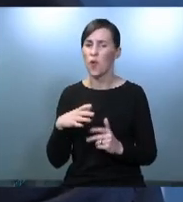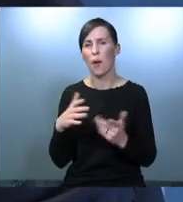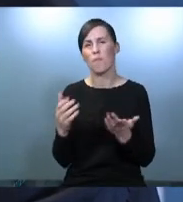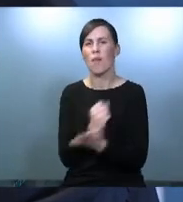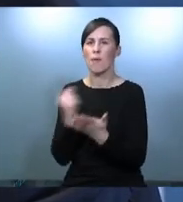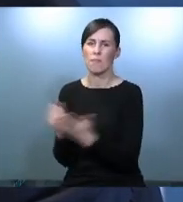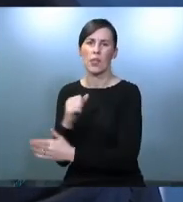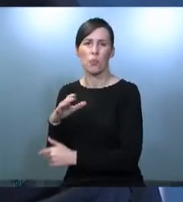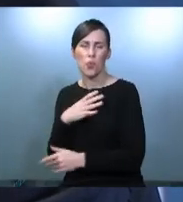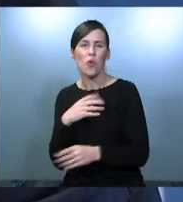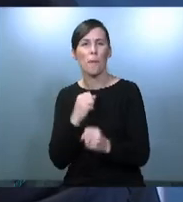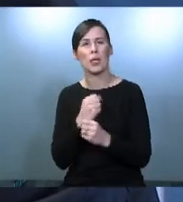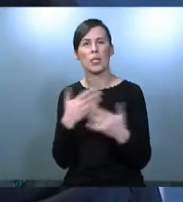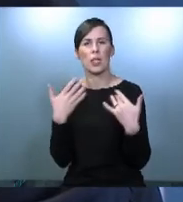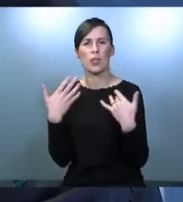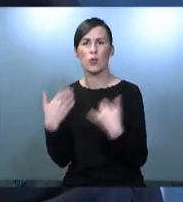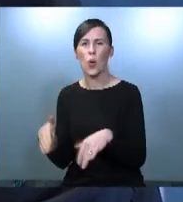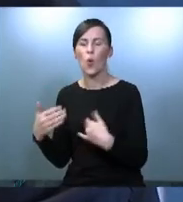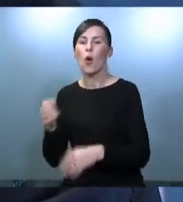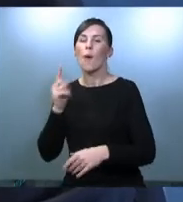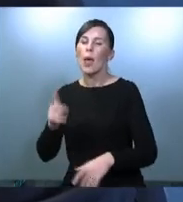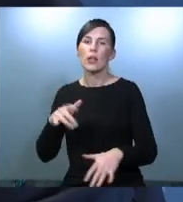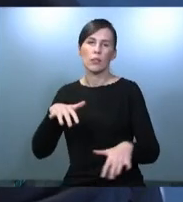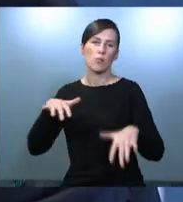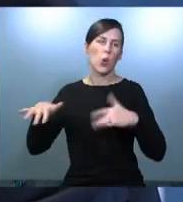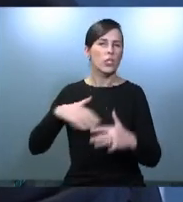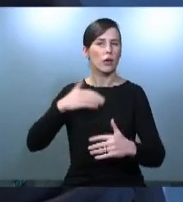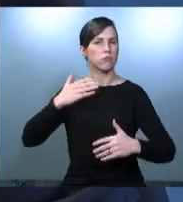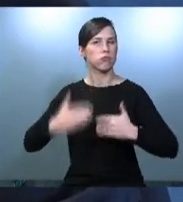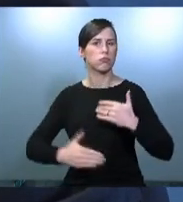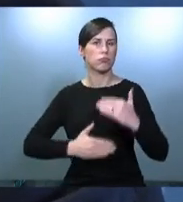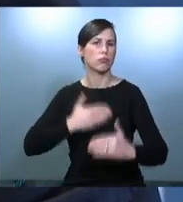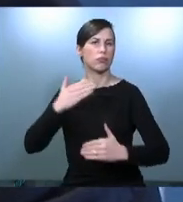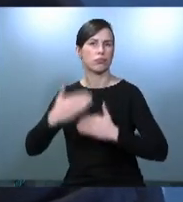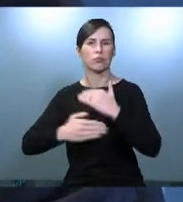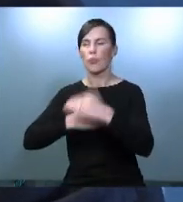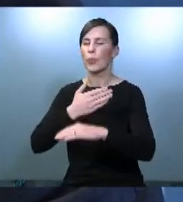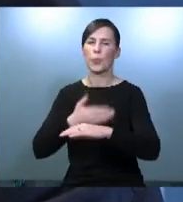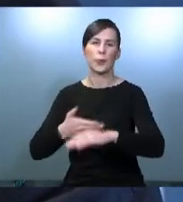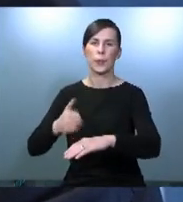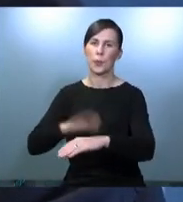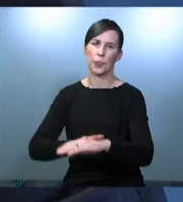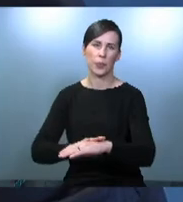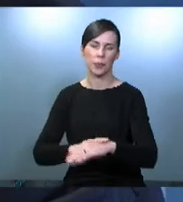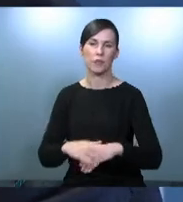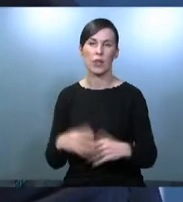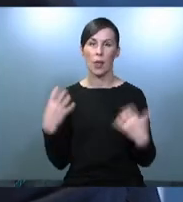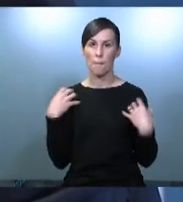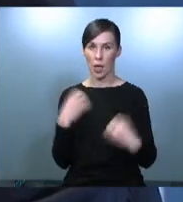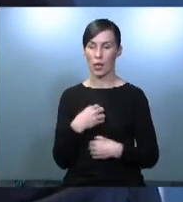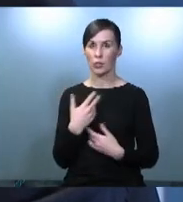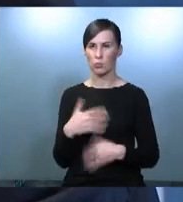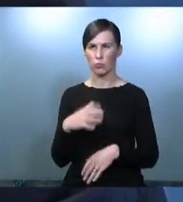yra sudėtingas procesas, yra daroma, dirbama, susitikimai. Meras, mano žiniomis, 5 kartus